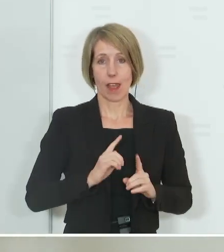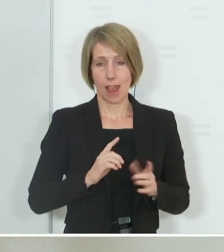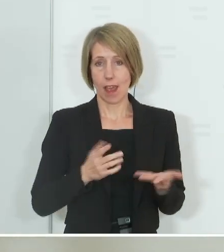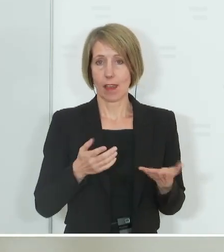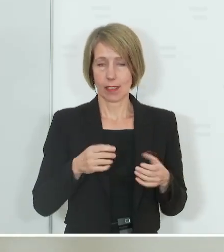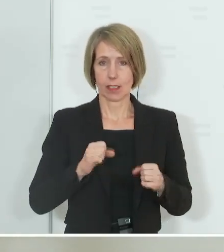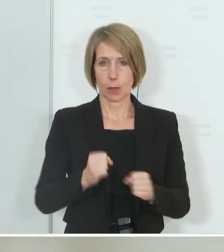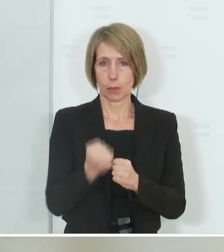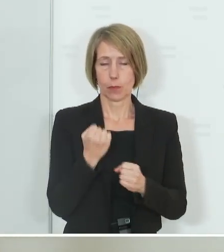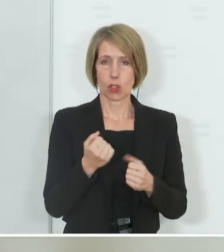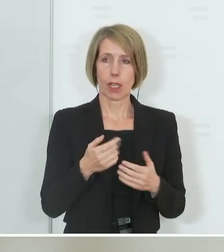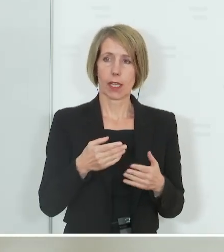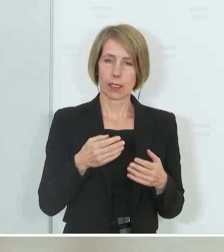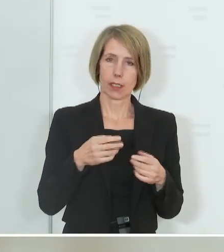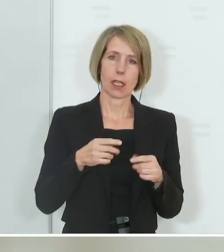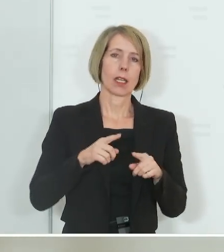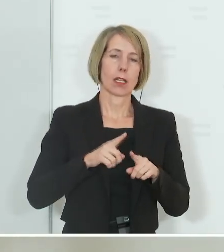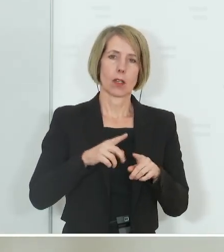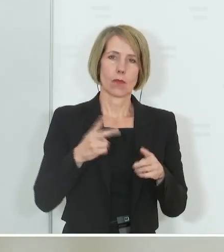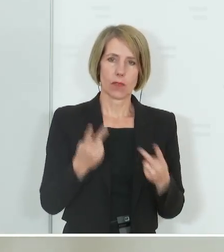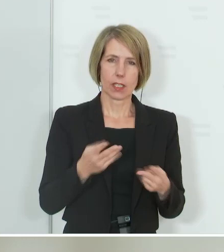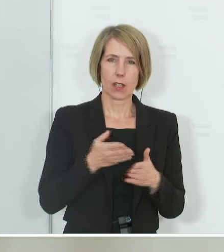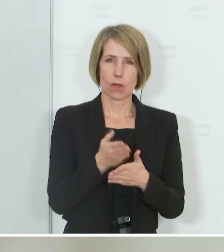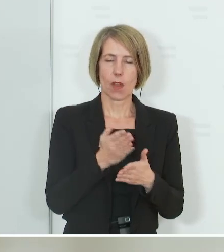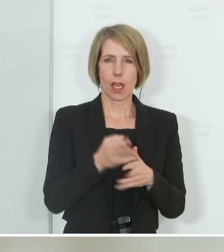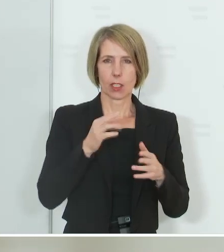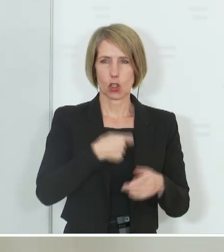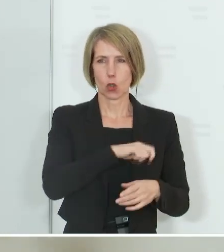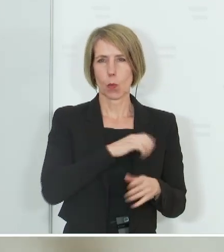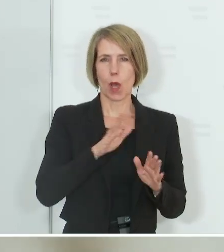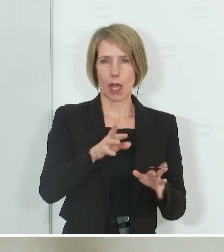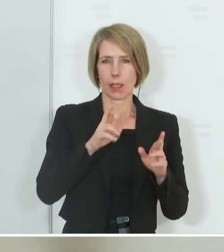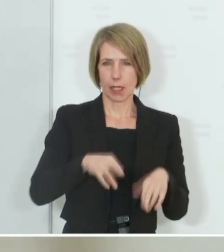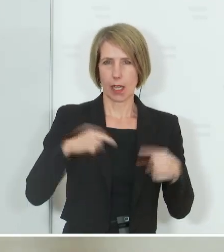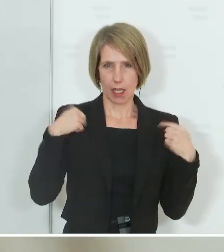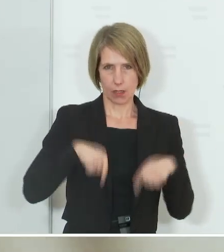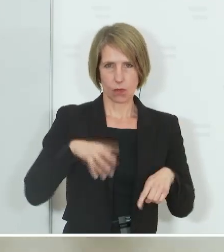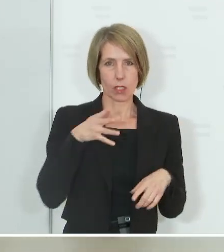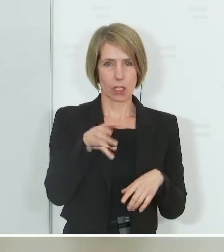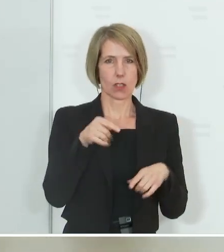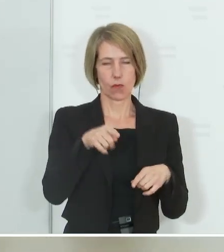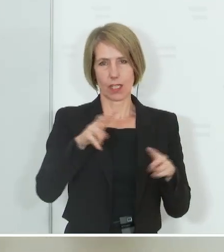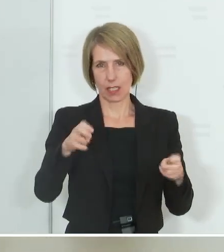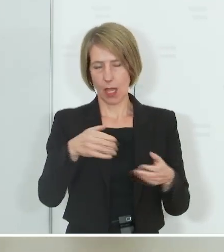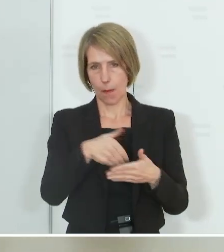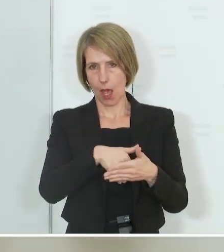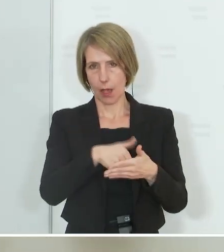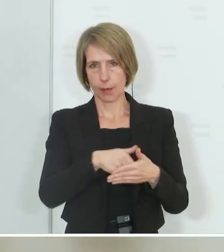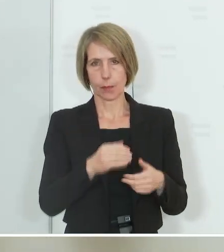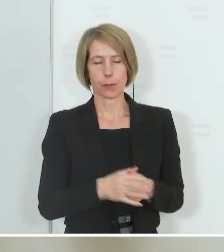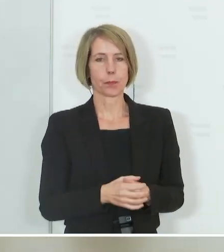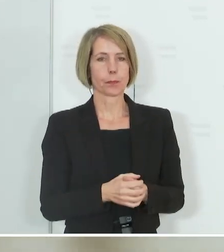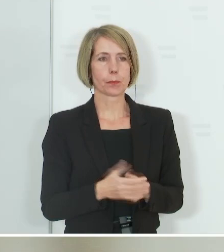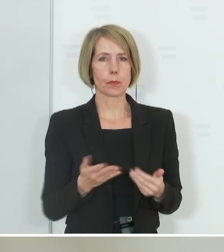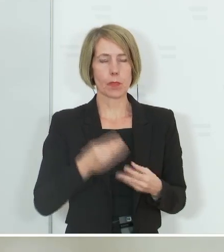ganz wesentliche Priorität während des spanischen Ratsvorsitzes sein. Ich denke, wir müssen die gelernten Lektionen,